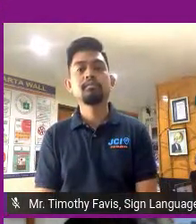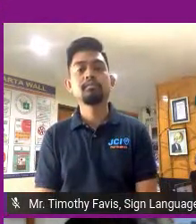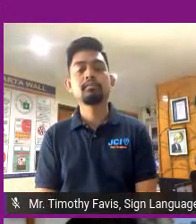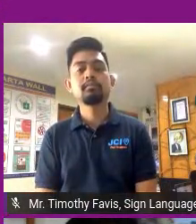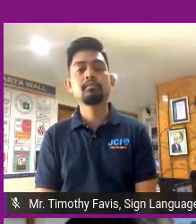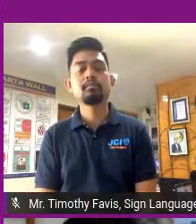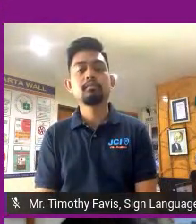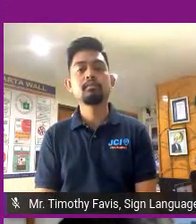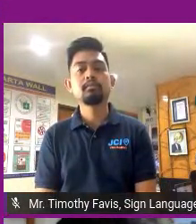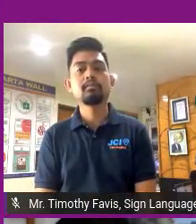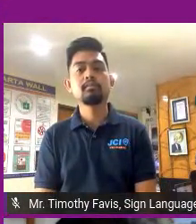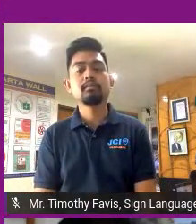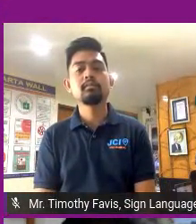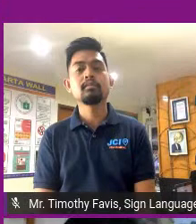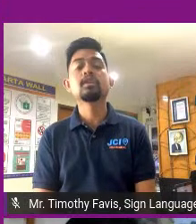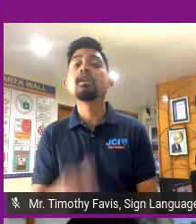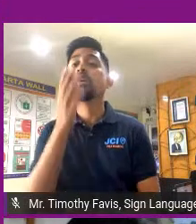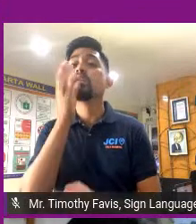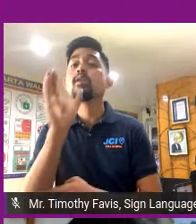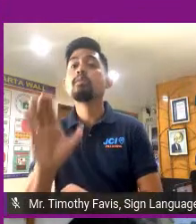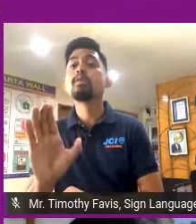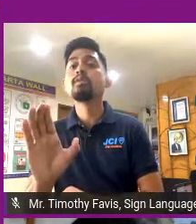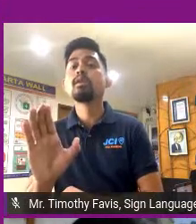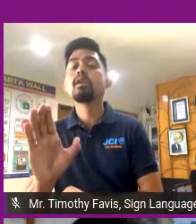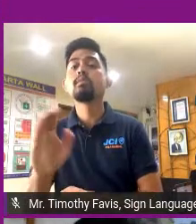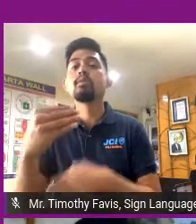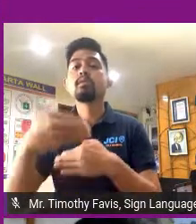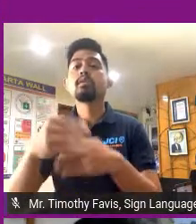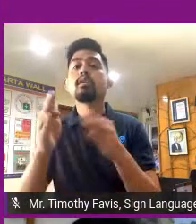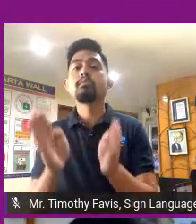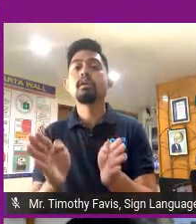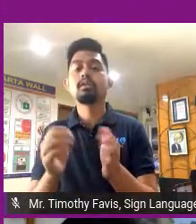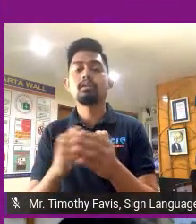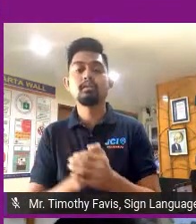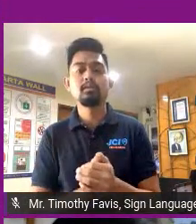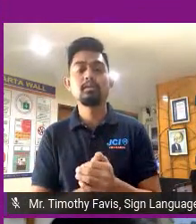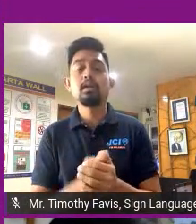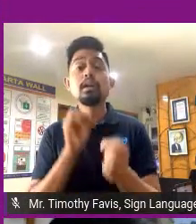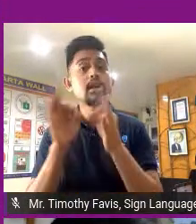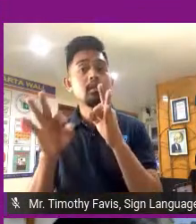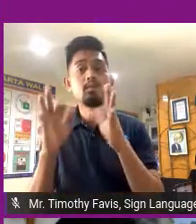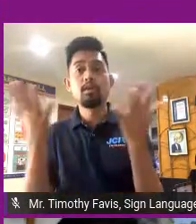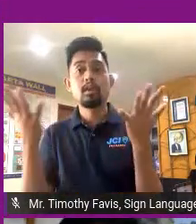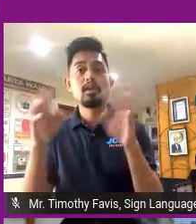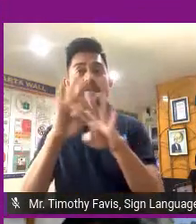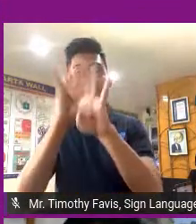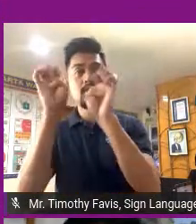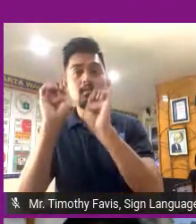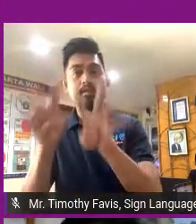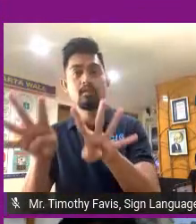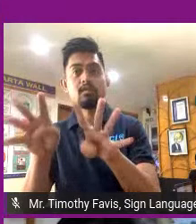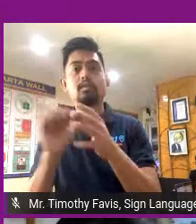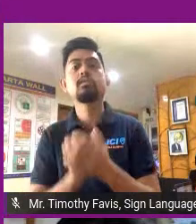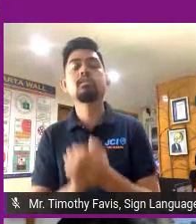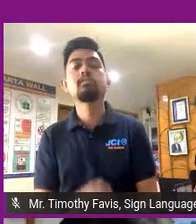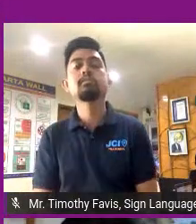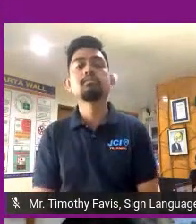Comment po. Sa comment box. Okay po. So kung wala na po tayong katanungan.